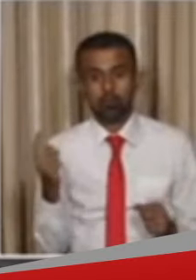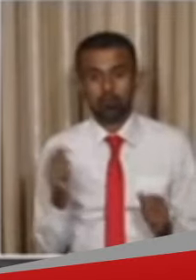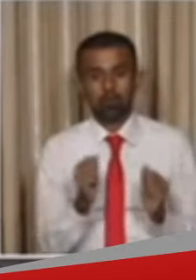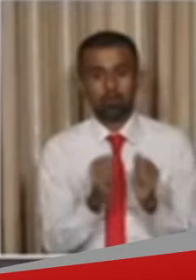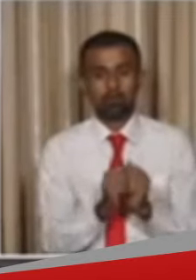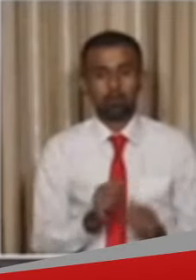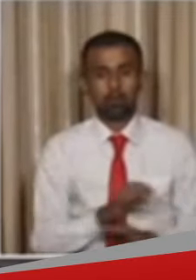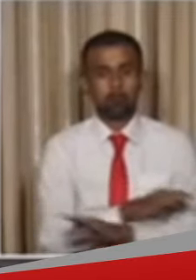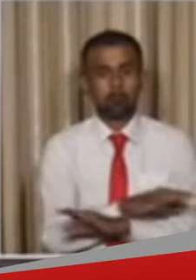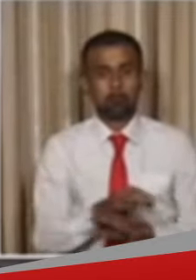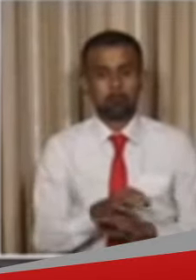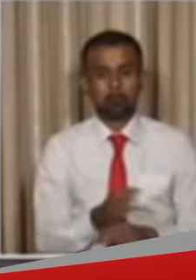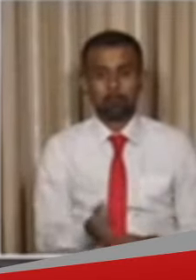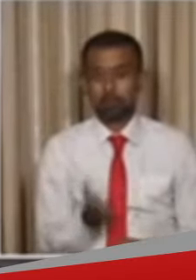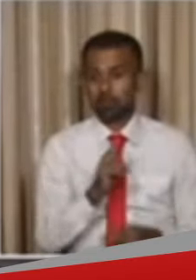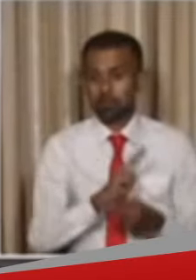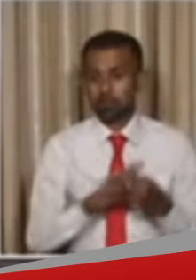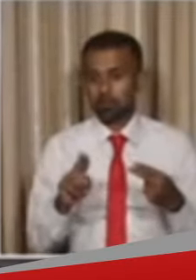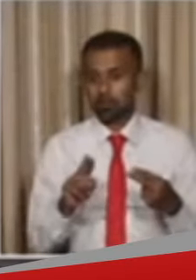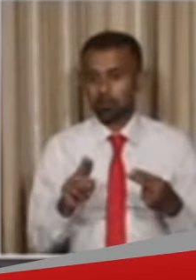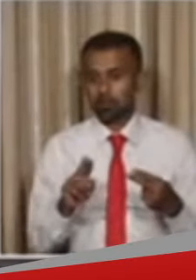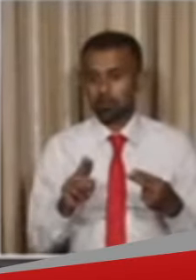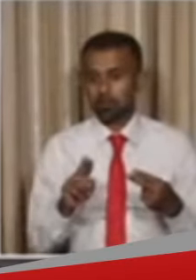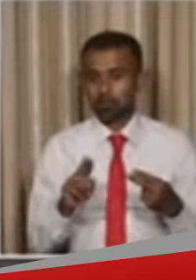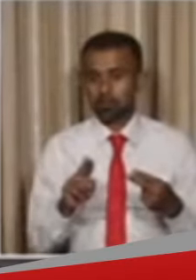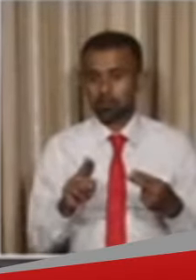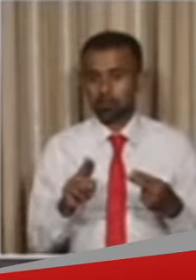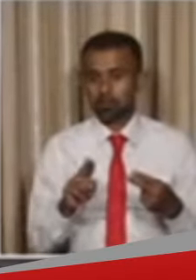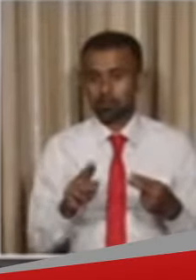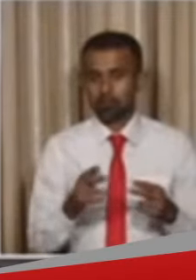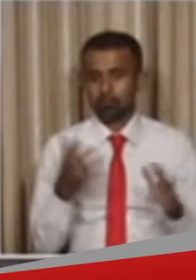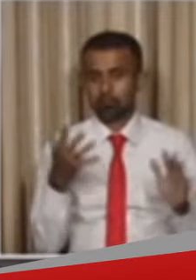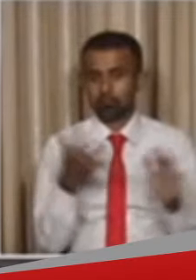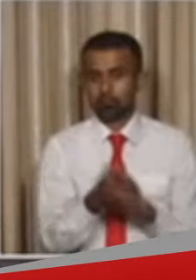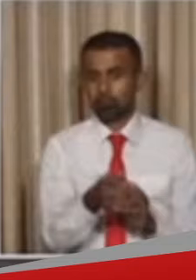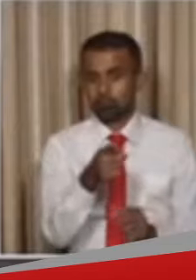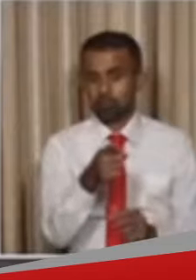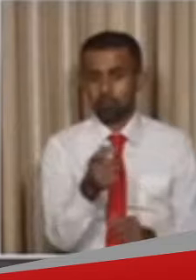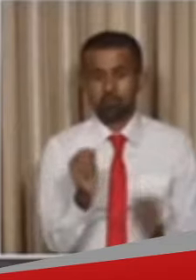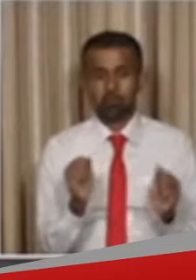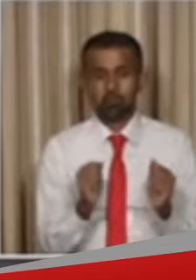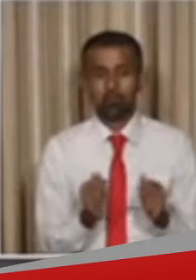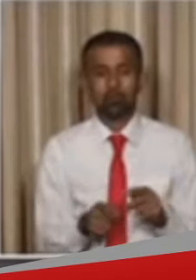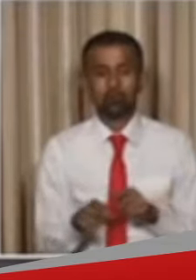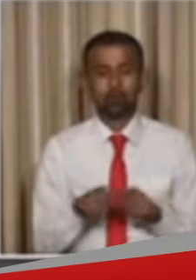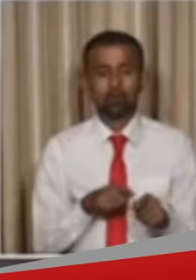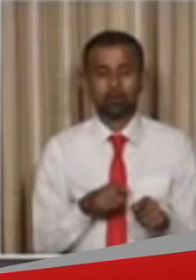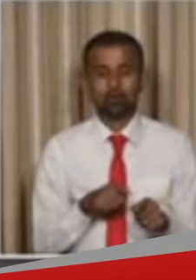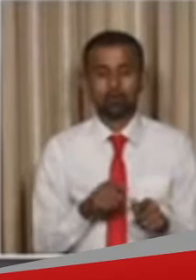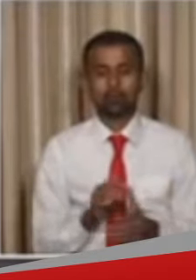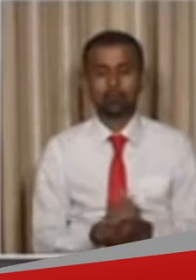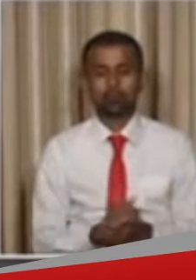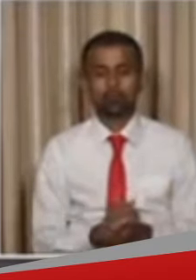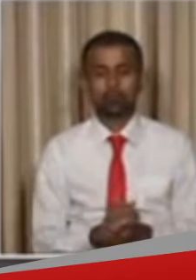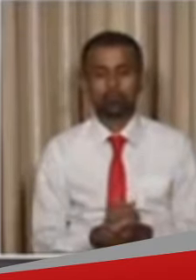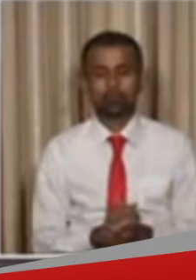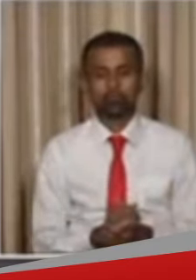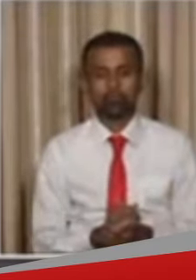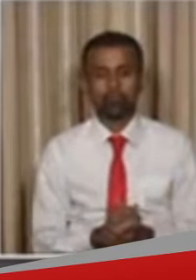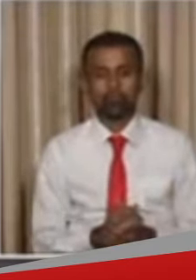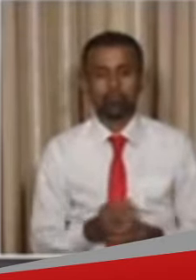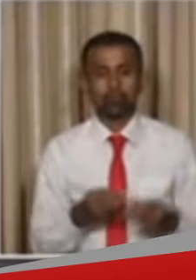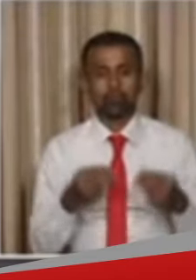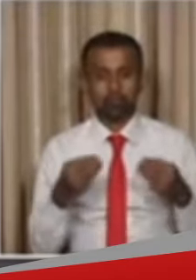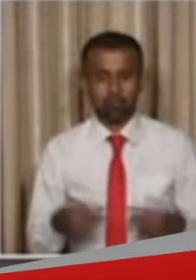යනවා? යන්න එපා, ගියෝතින් ඒ අයට වැඩවර්දී කියලා බය කරනවා. ඒ නිසා මේ පාණියට